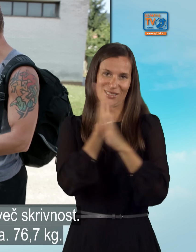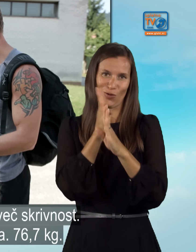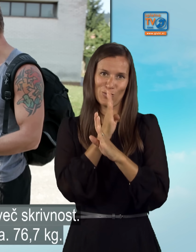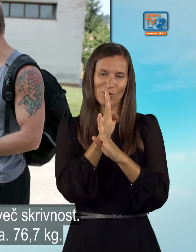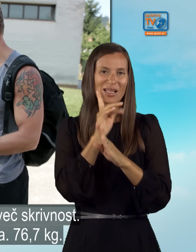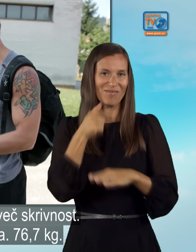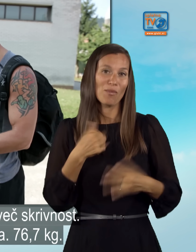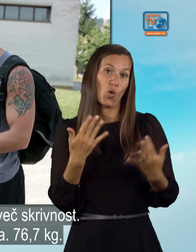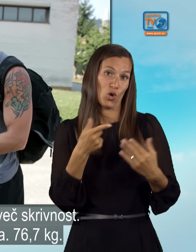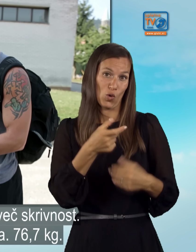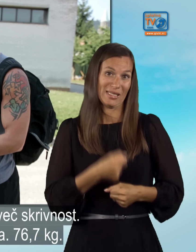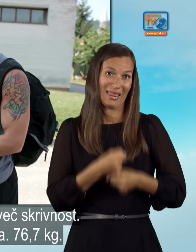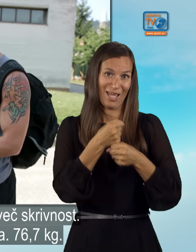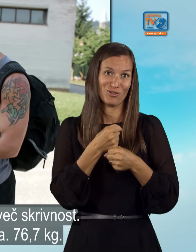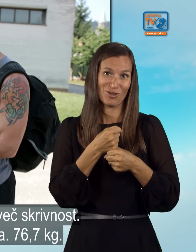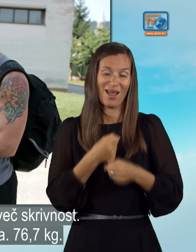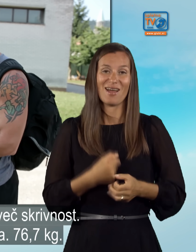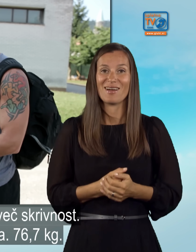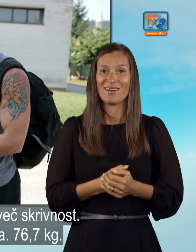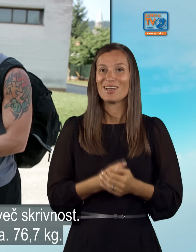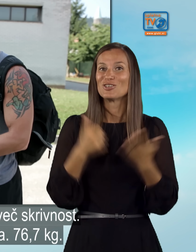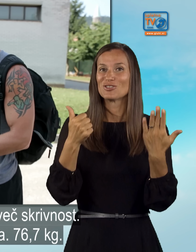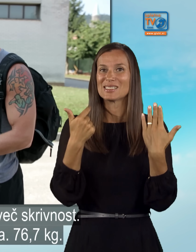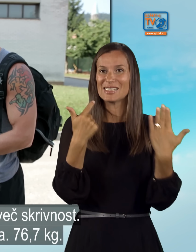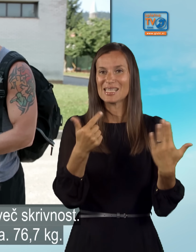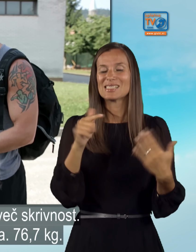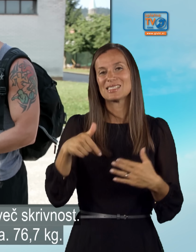skrivnost ni več skrivnost, vem, koliko si težka.